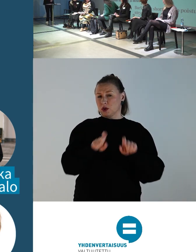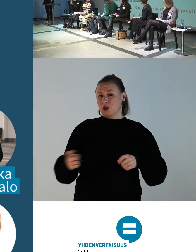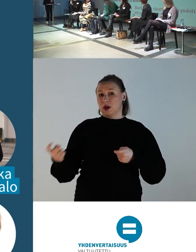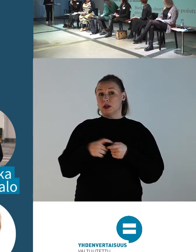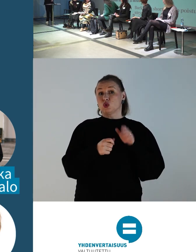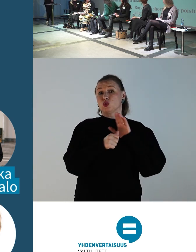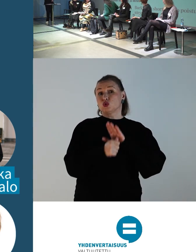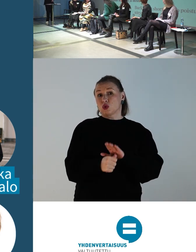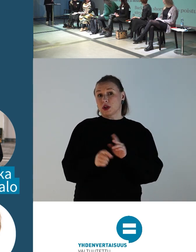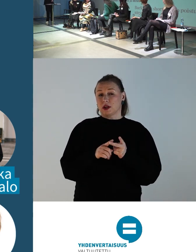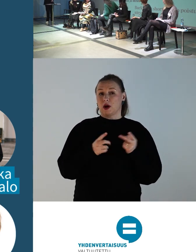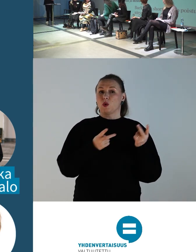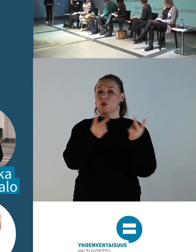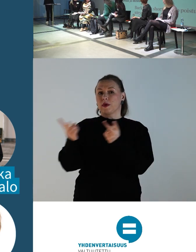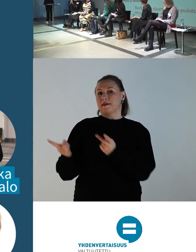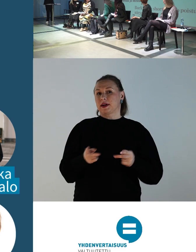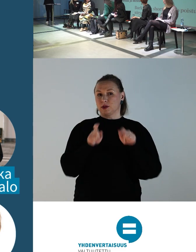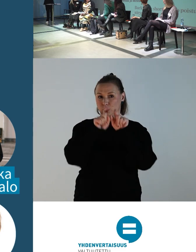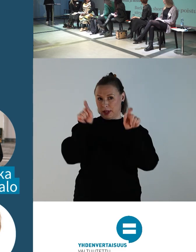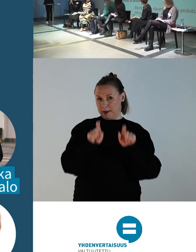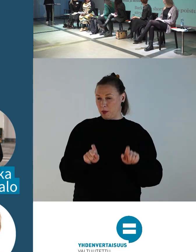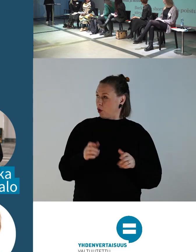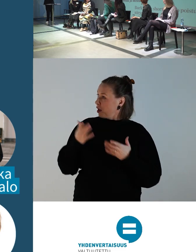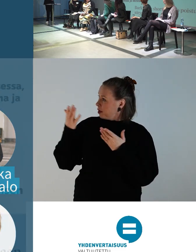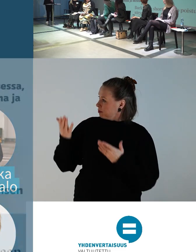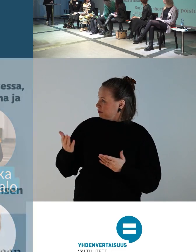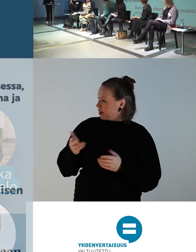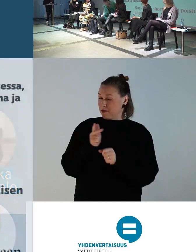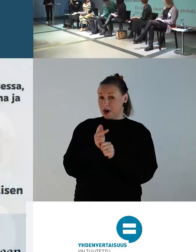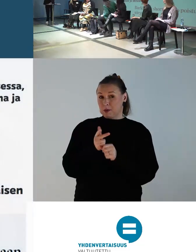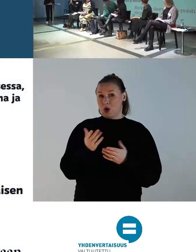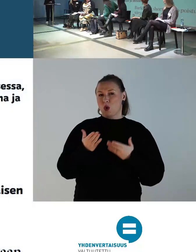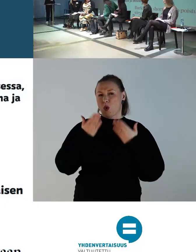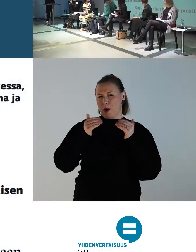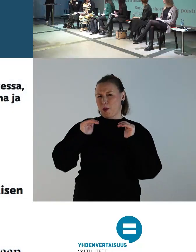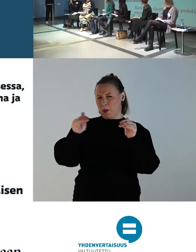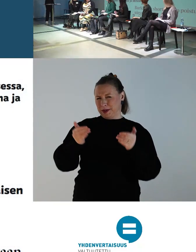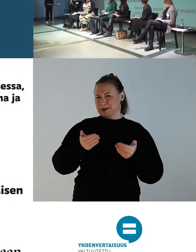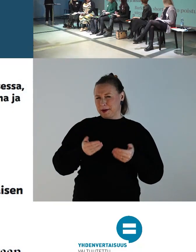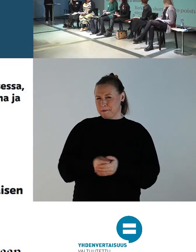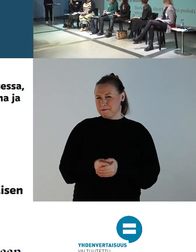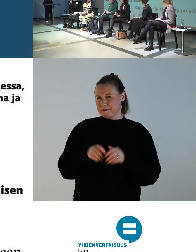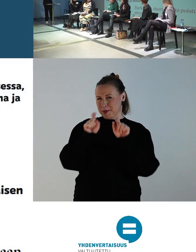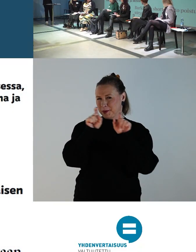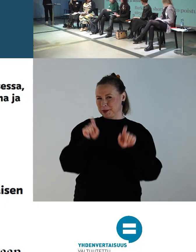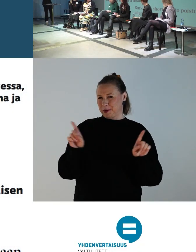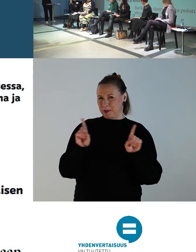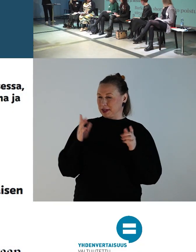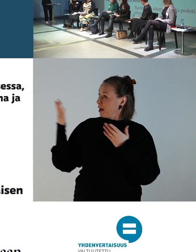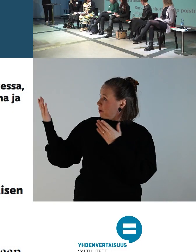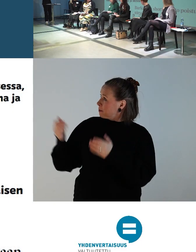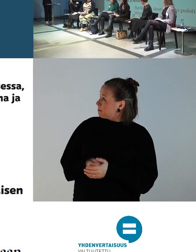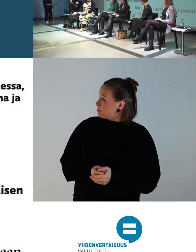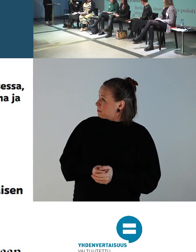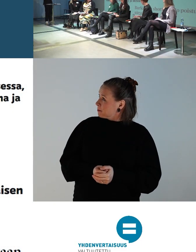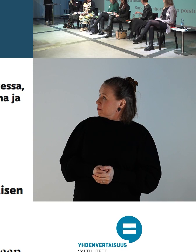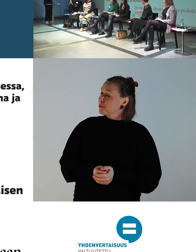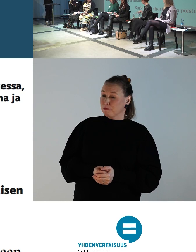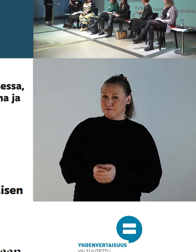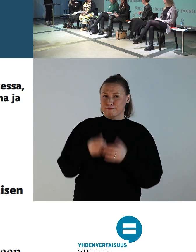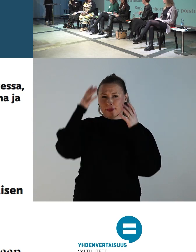yhdenvertaisuuteen liittyvistä teemoista. Ja mä luen varmuudeksi vielä otsikot ääneen jo. Eli siellä on tämmöisiä otsikoita,